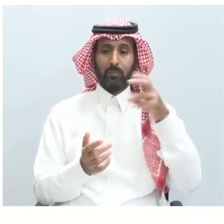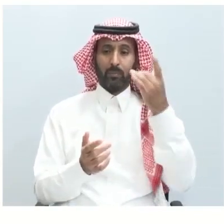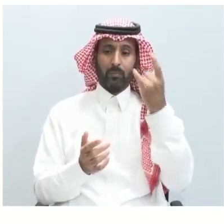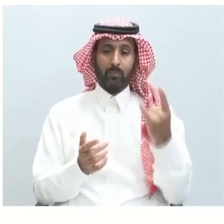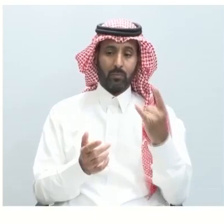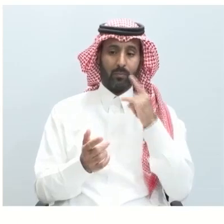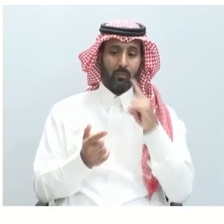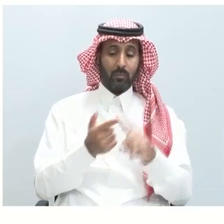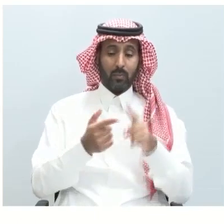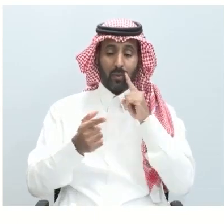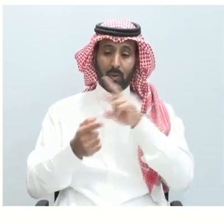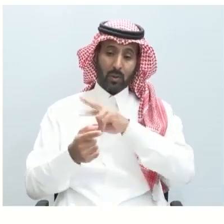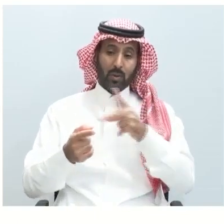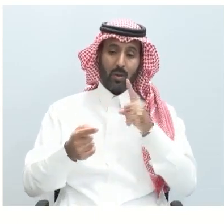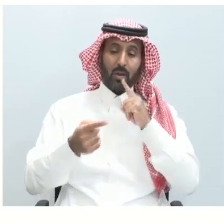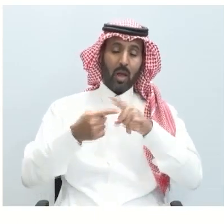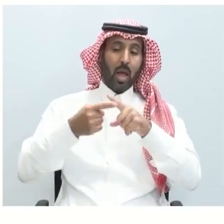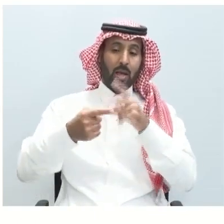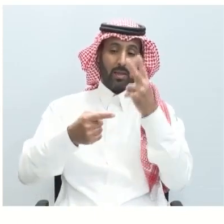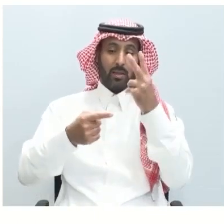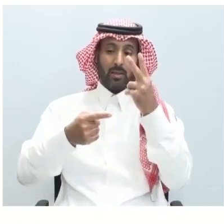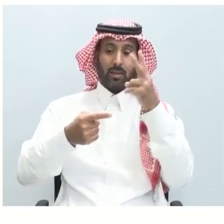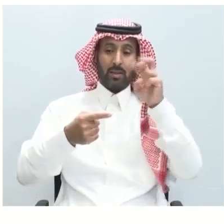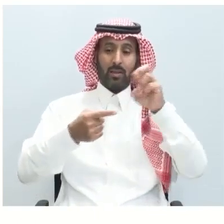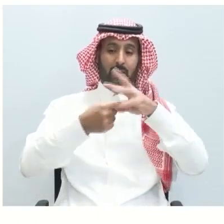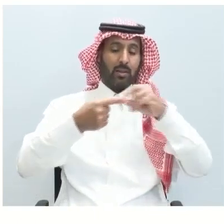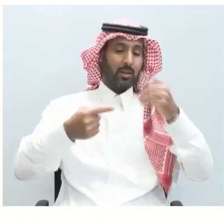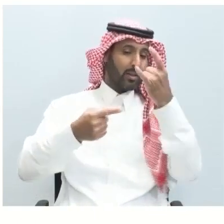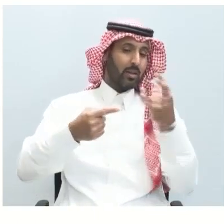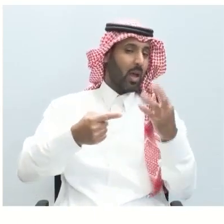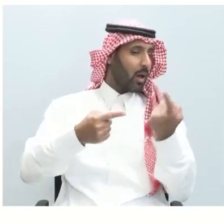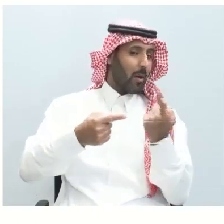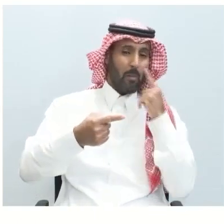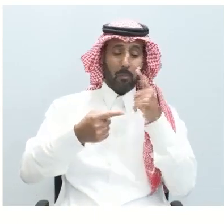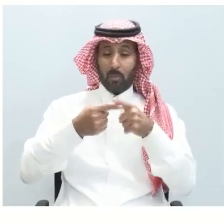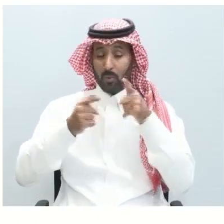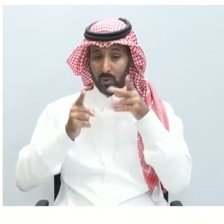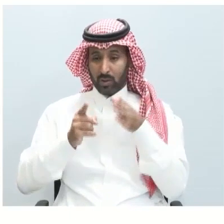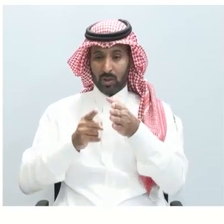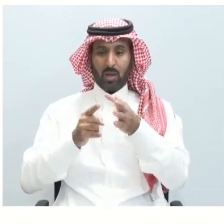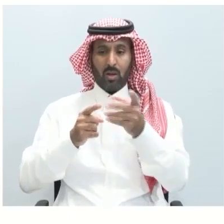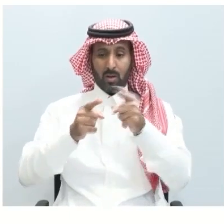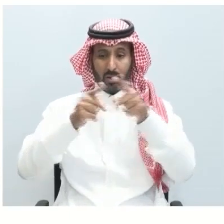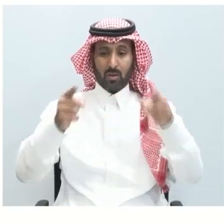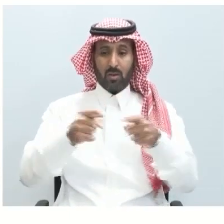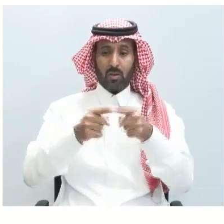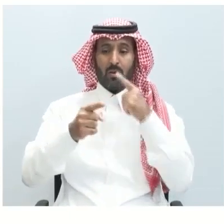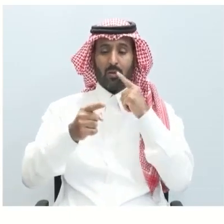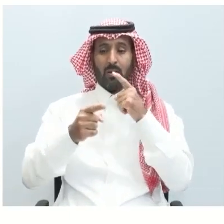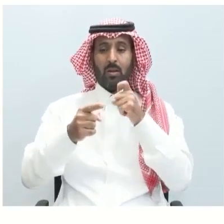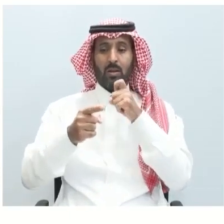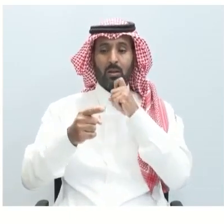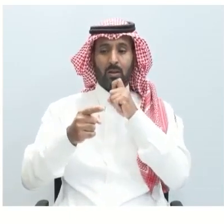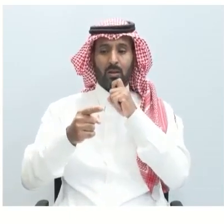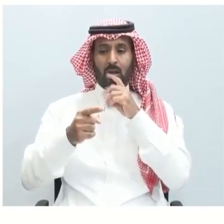اذا سيكون الفرق بينهما احسنتم الفرق بينهما ولكن الاتجاه سيكون اين في الاتجاه